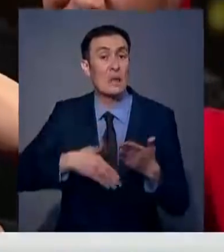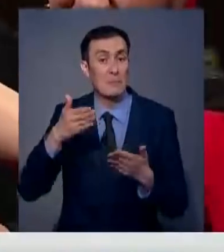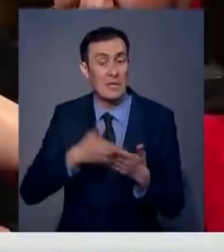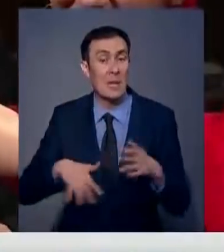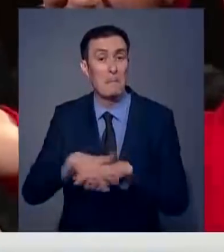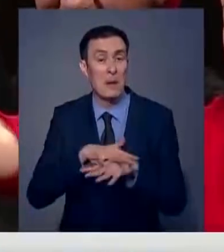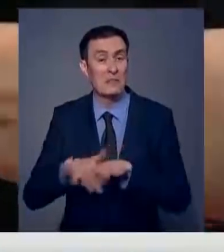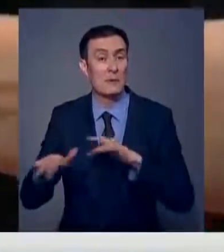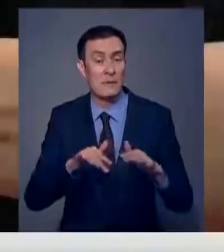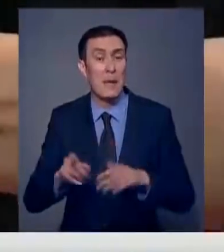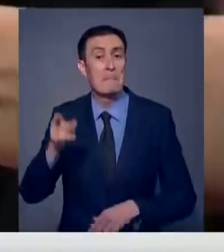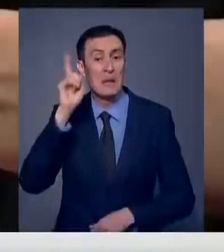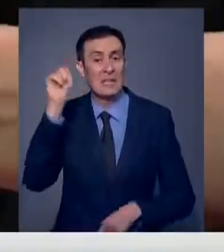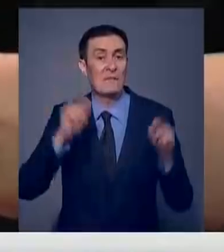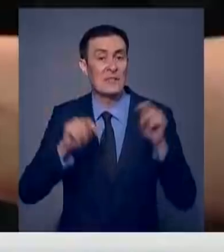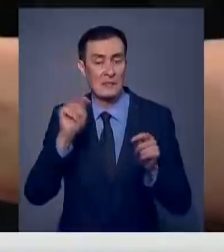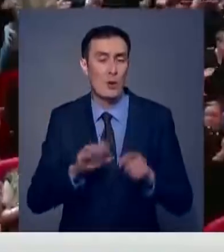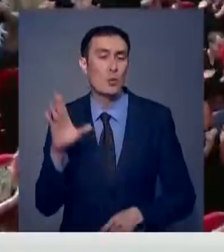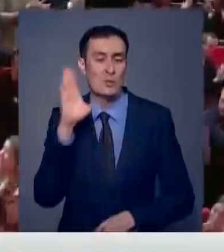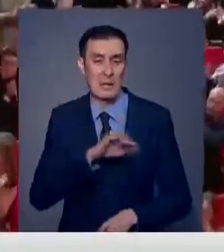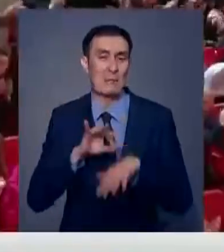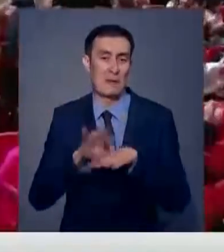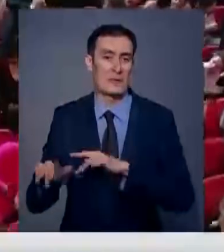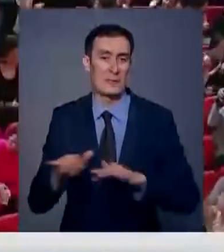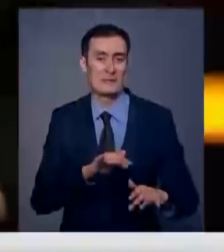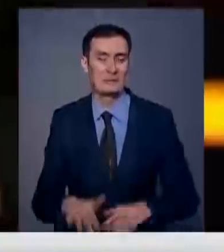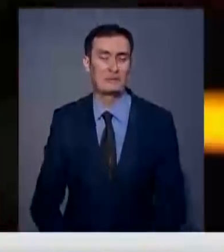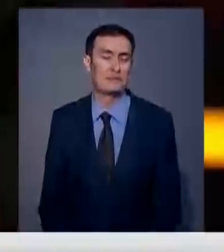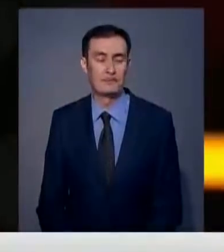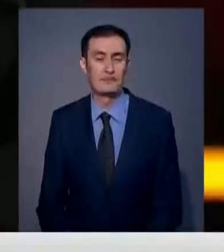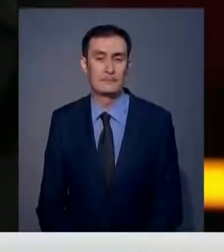массовые мероприятия, Берлинский фестиваль состоялся.